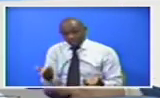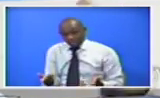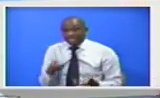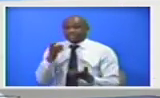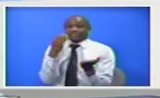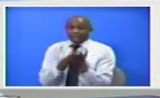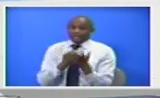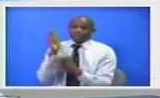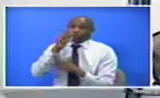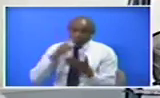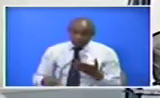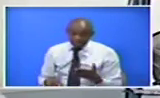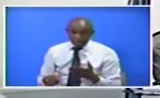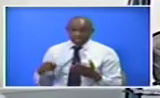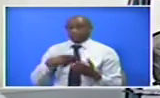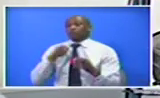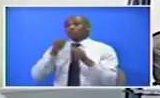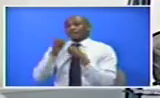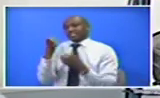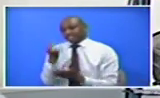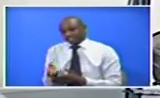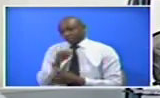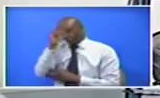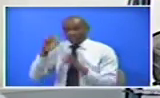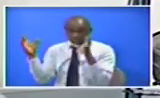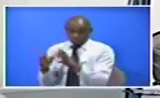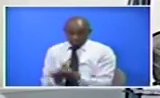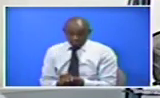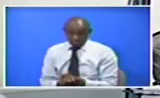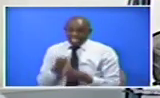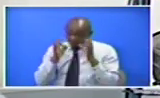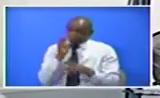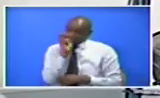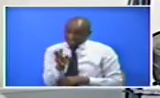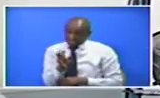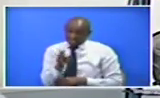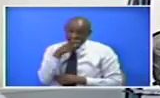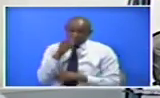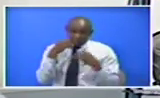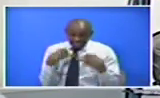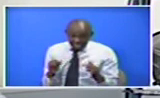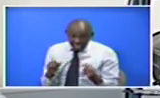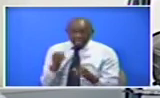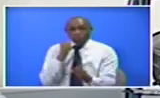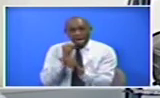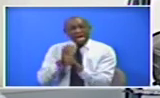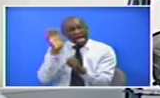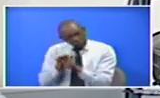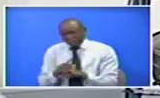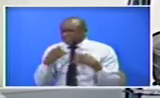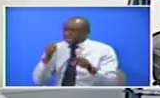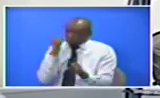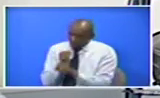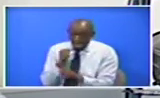pesa inatumika kusimamia uchaguzi. Jubilee vile vile. So ukiona kwamba walikuwa wanajaribu wanataka kufanya kazi mingi ambayo